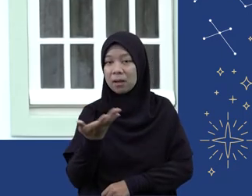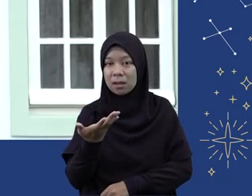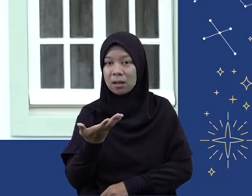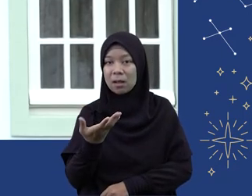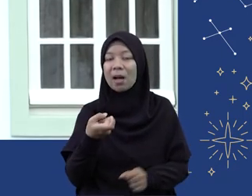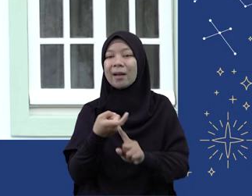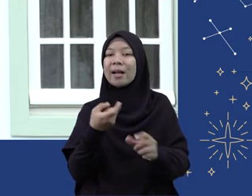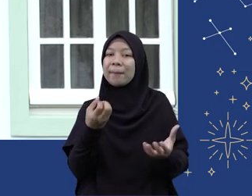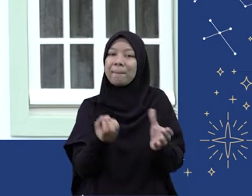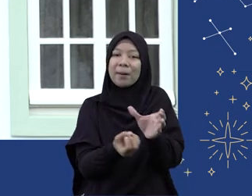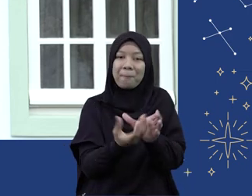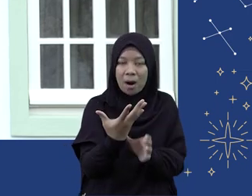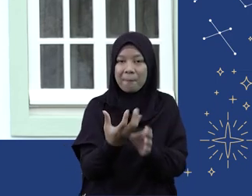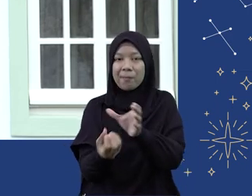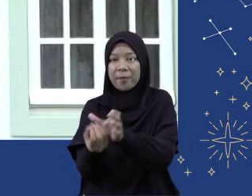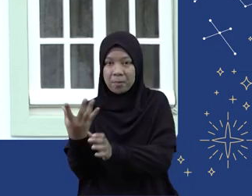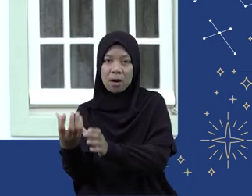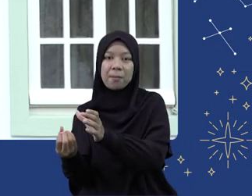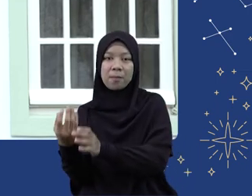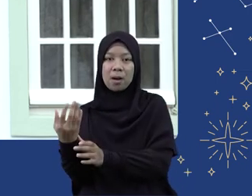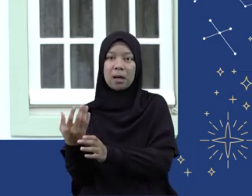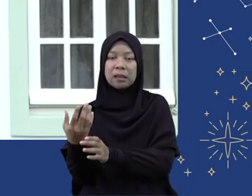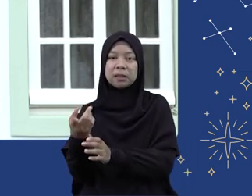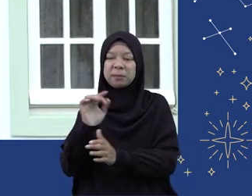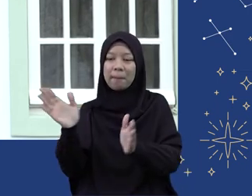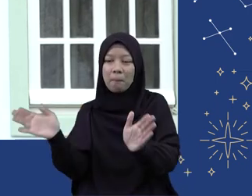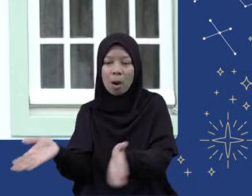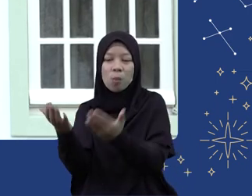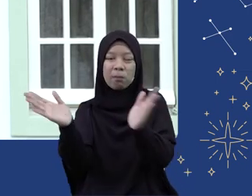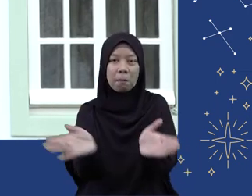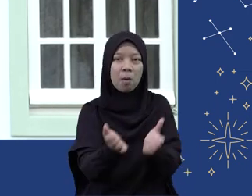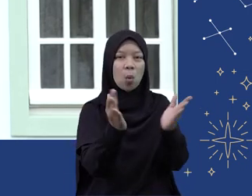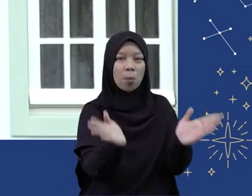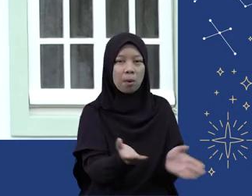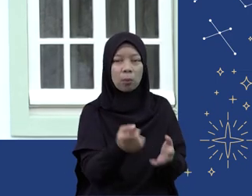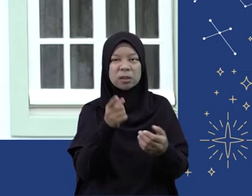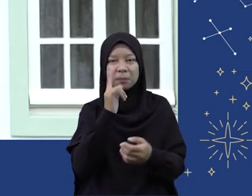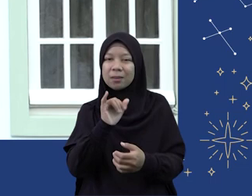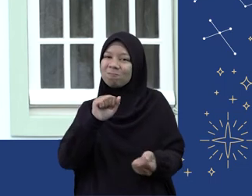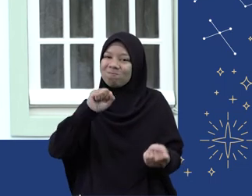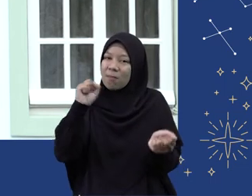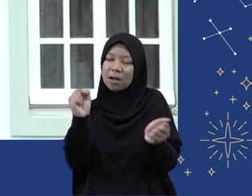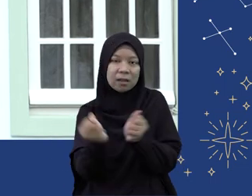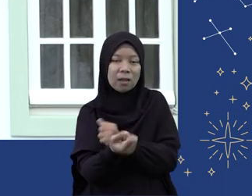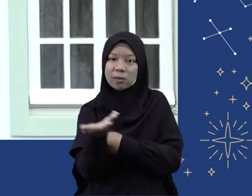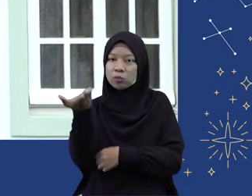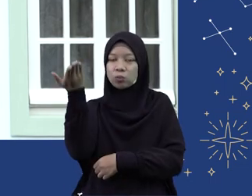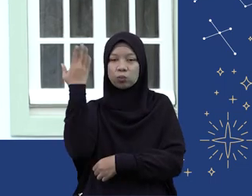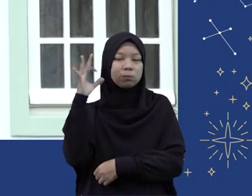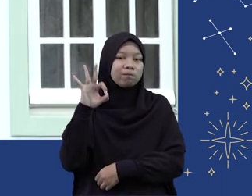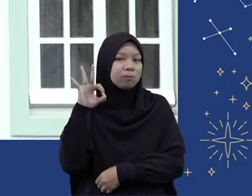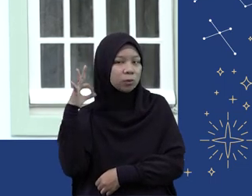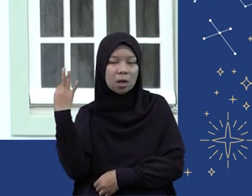pengembangan perkembangan tata ruang yang sudah berubah dari kondisi ideal pada saat